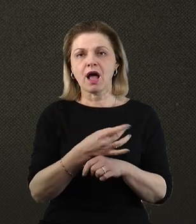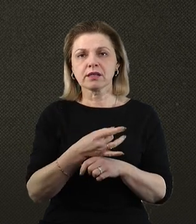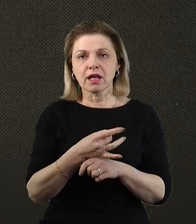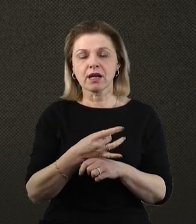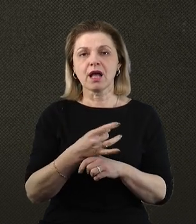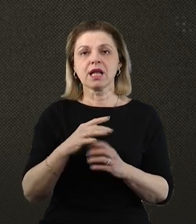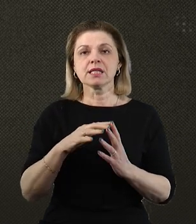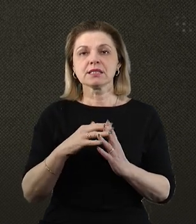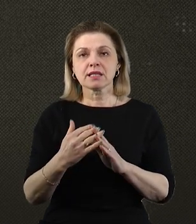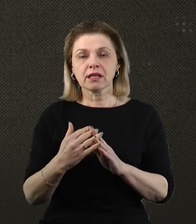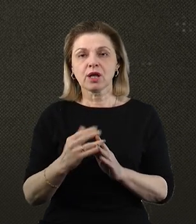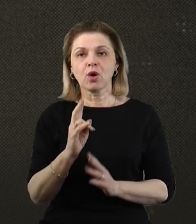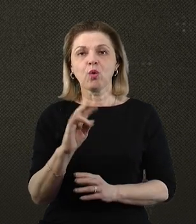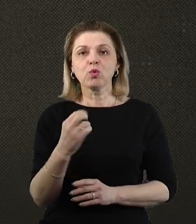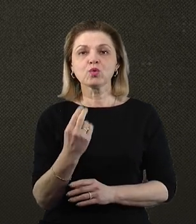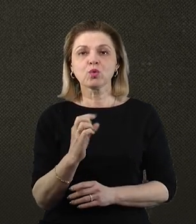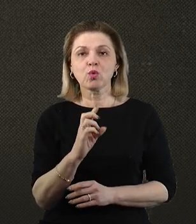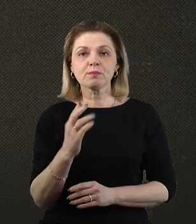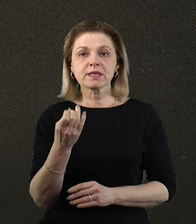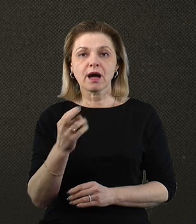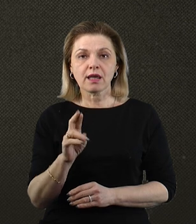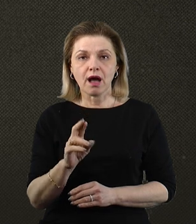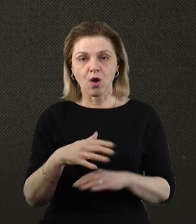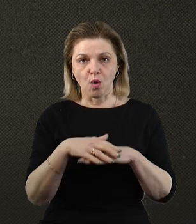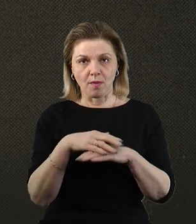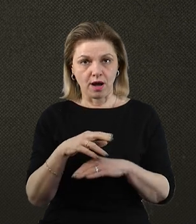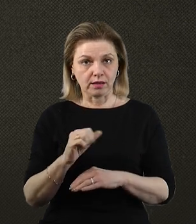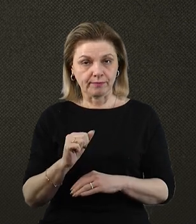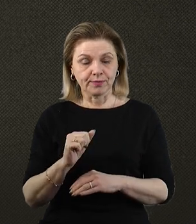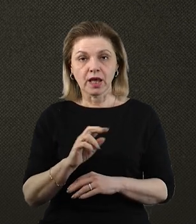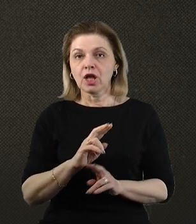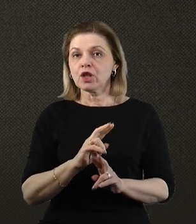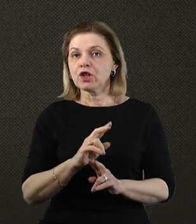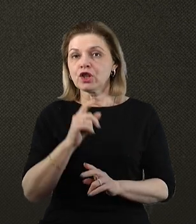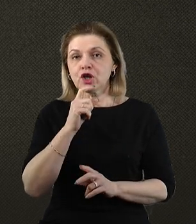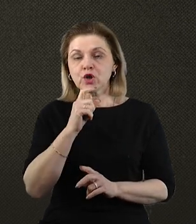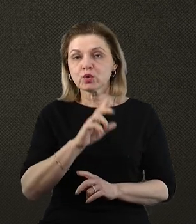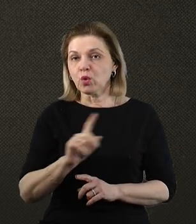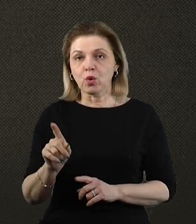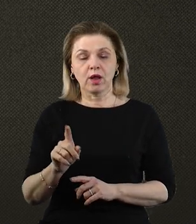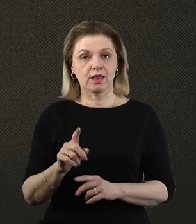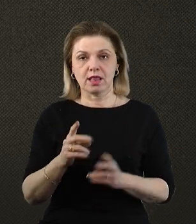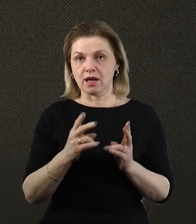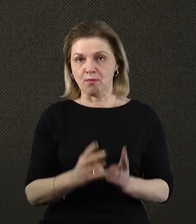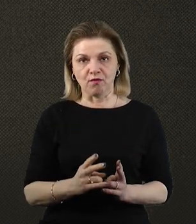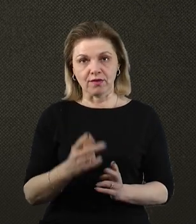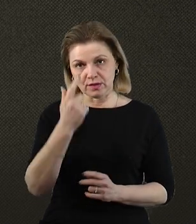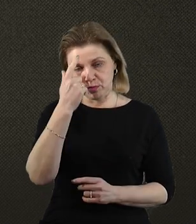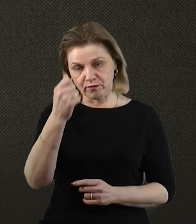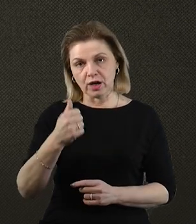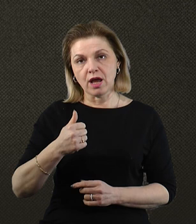ударів по населених пунктах кусорубської громади Миколаївського району ніхто не травмувався йдеться у повідомленні